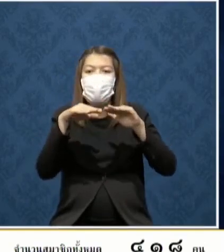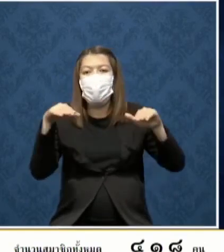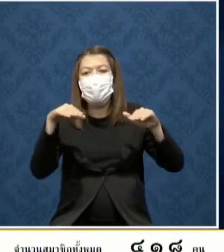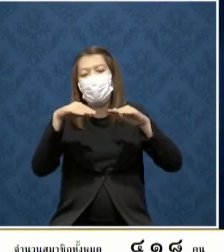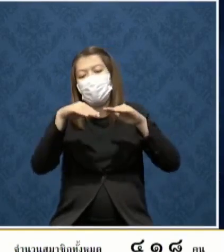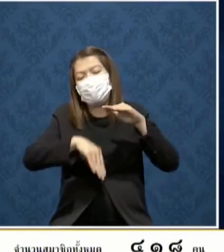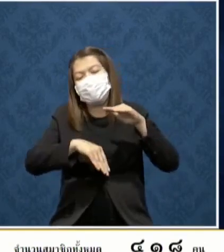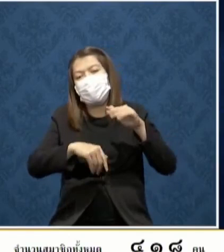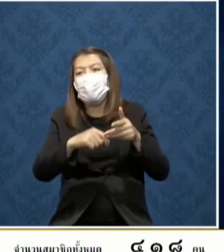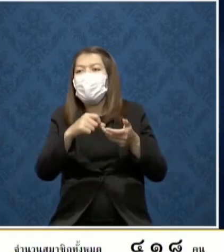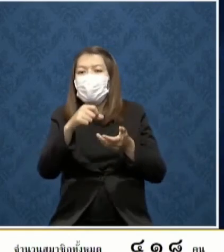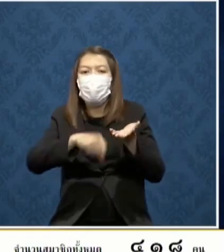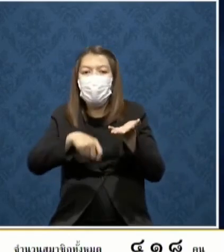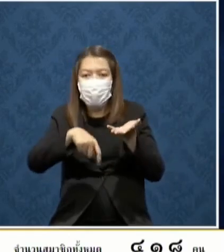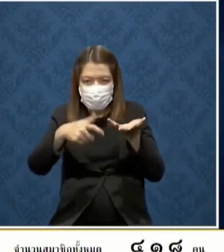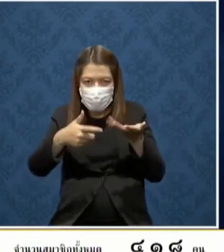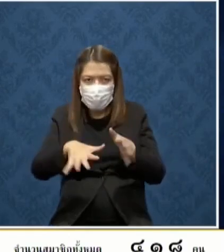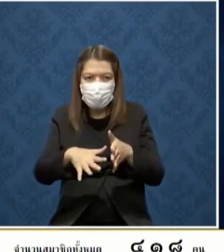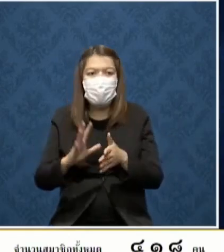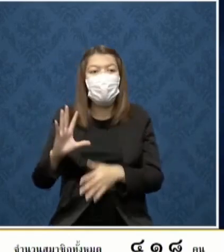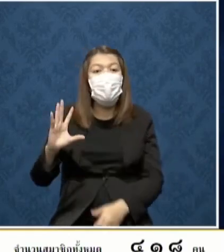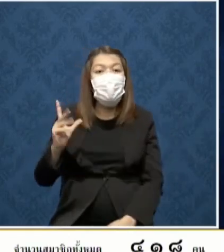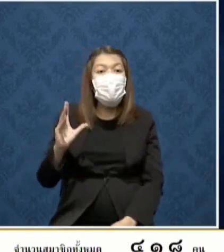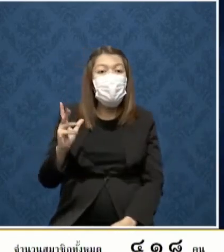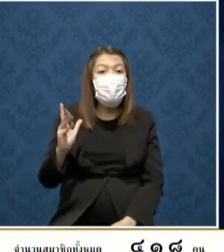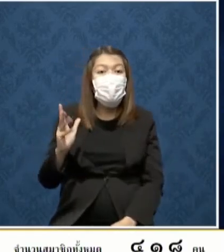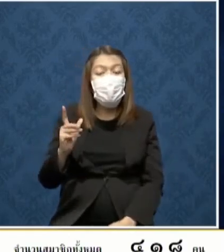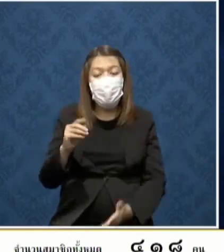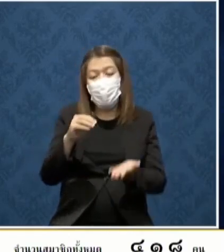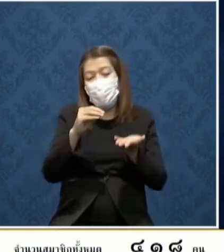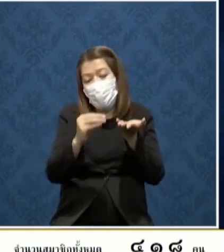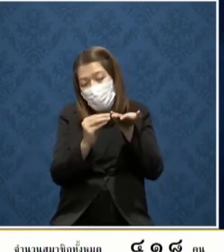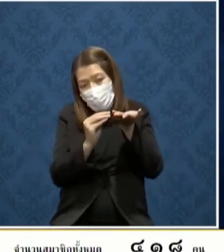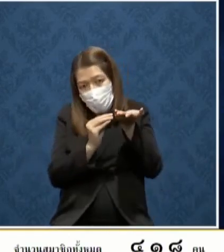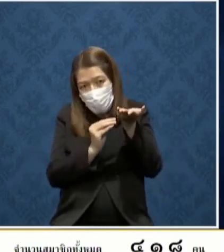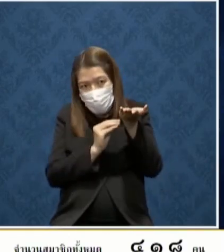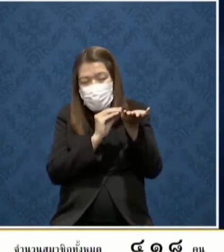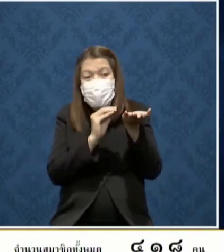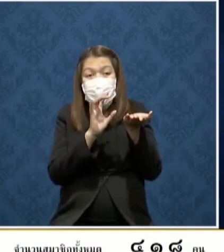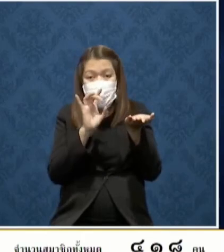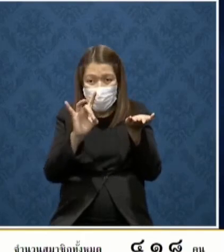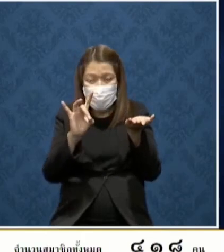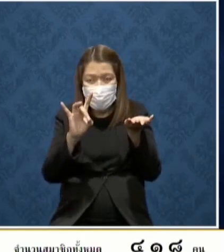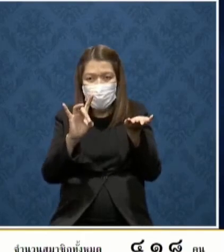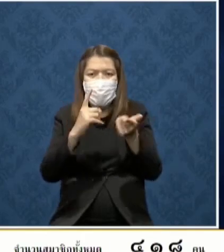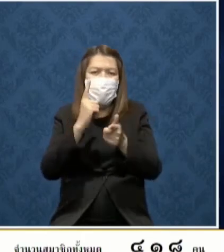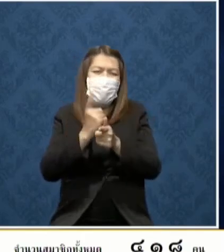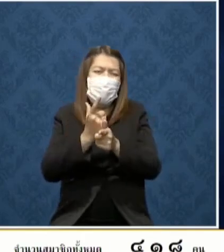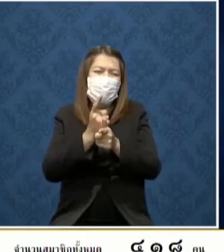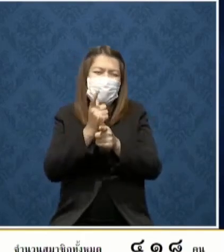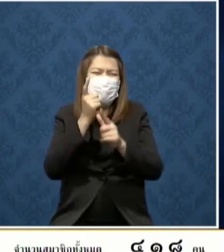อ ซ่อไปแล้วแต่สีชมพูครับ 8 จุด เป็น จุดที่พบว่า six. te